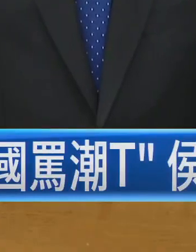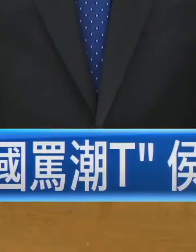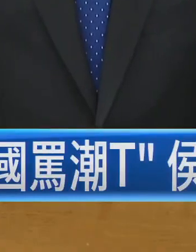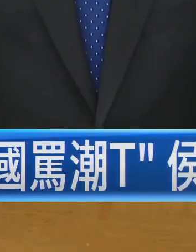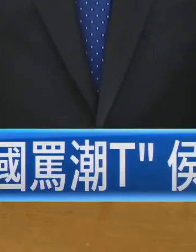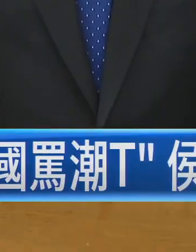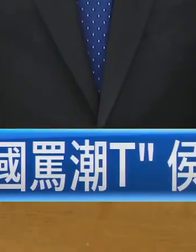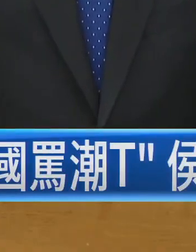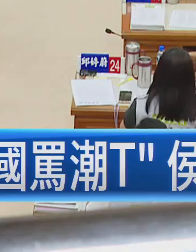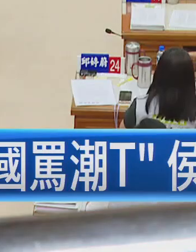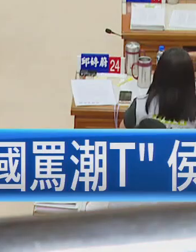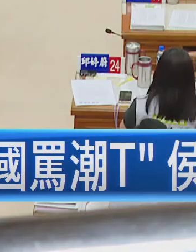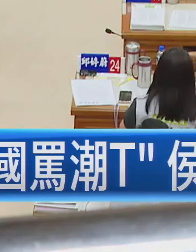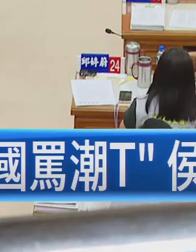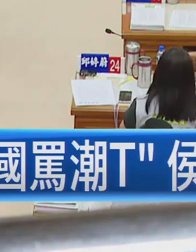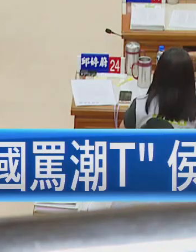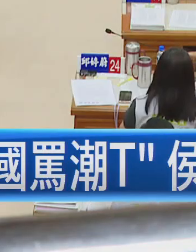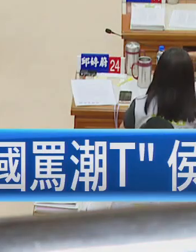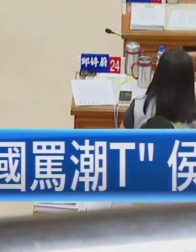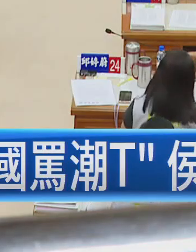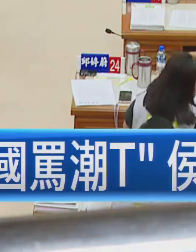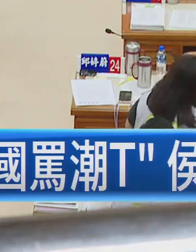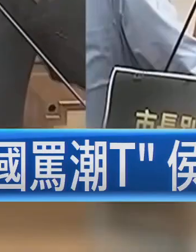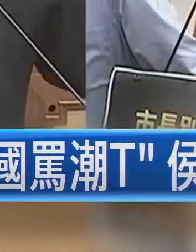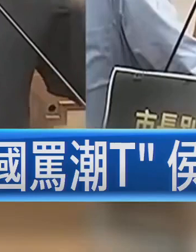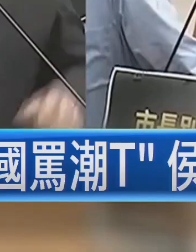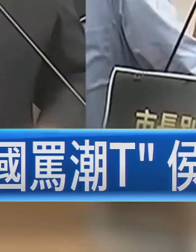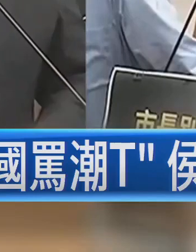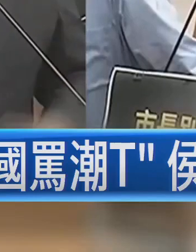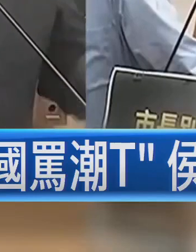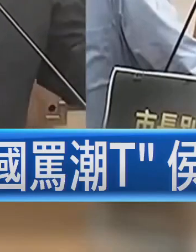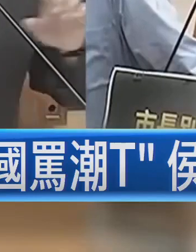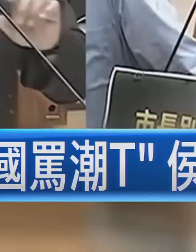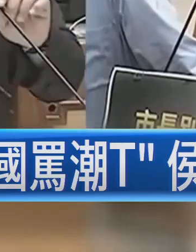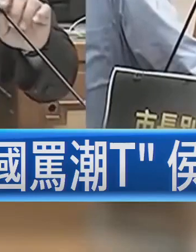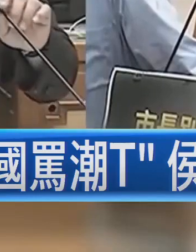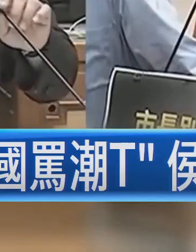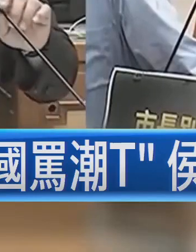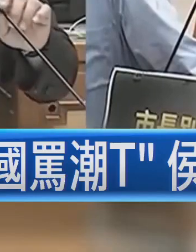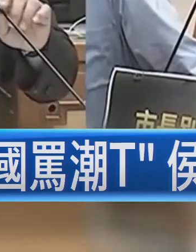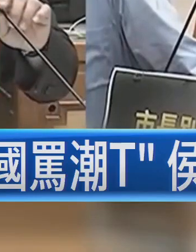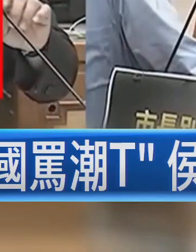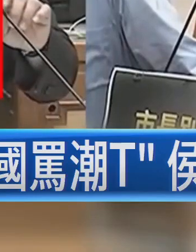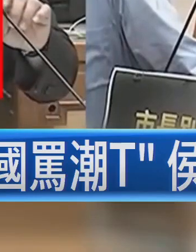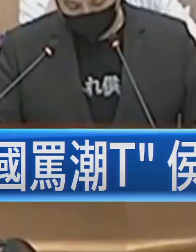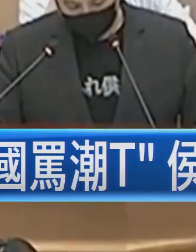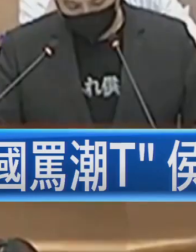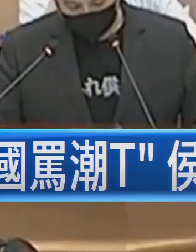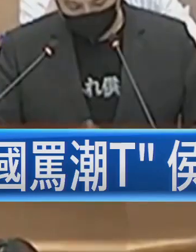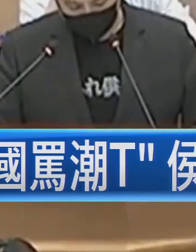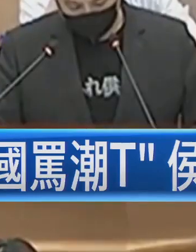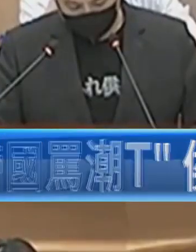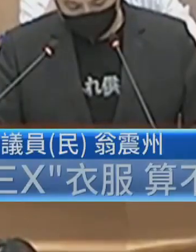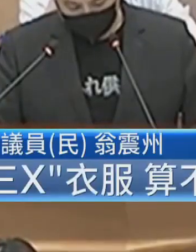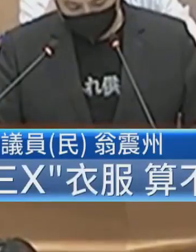兵、前法制局长也是立委吴宗宪，曾在议会被询时穿着带有国骂的朝 T， 也被质疑藐视议会。 穿这个